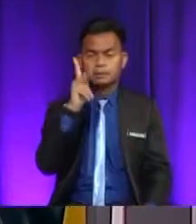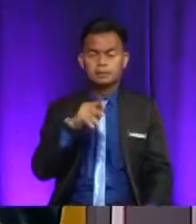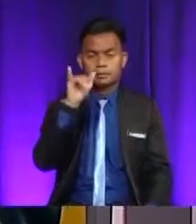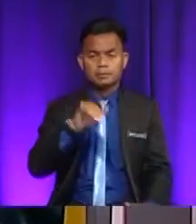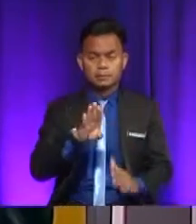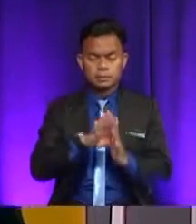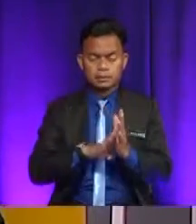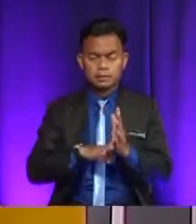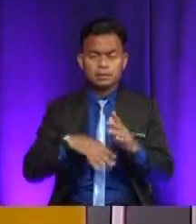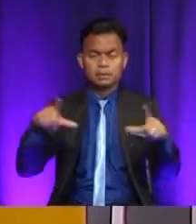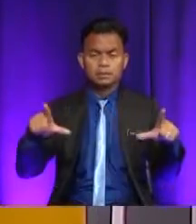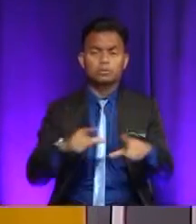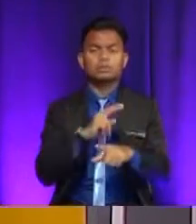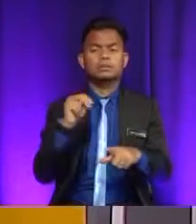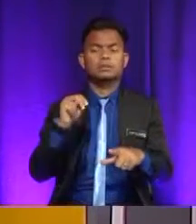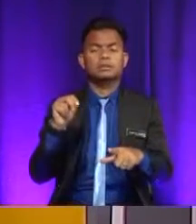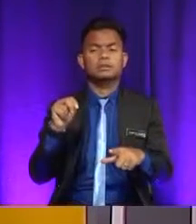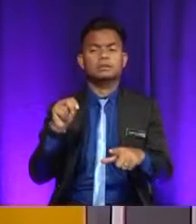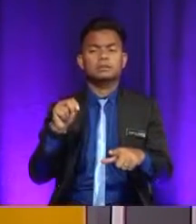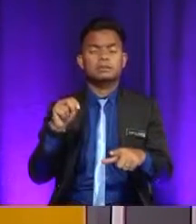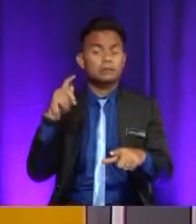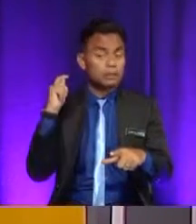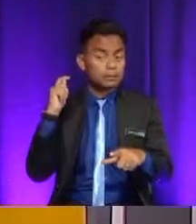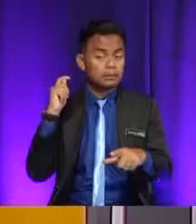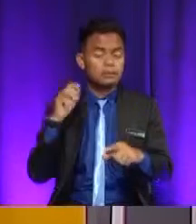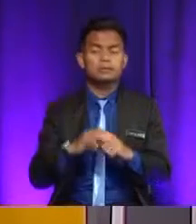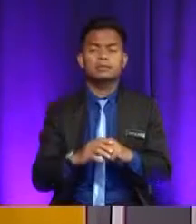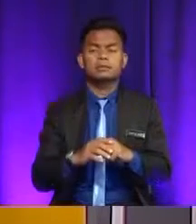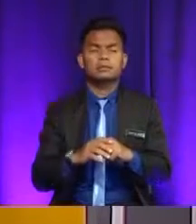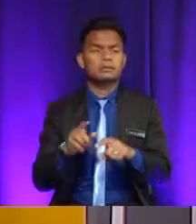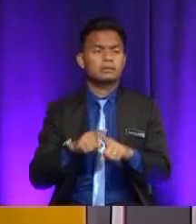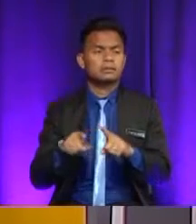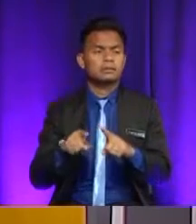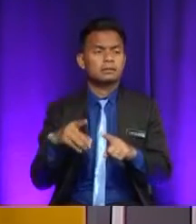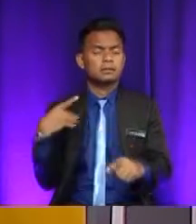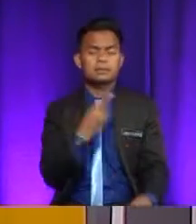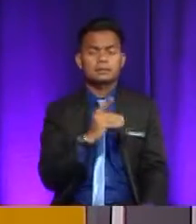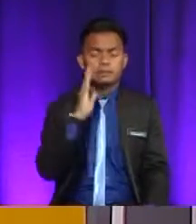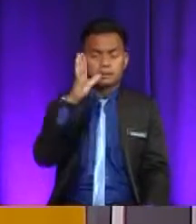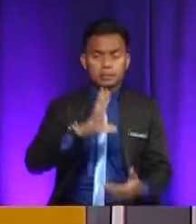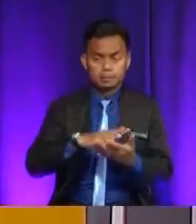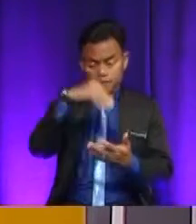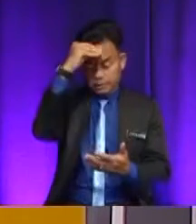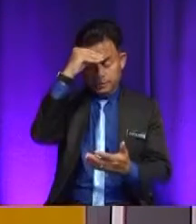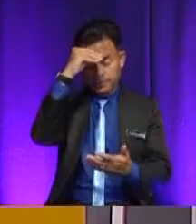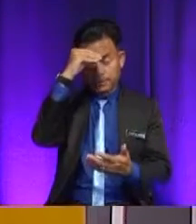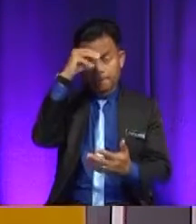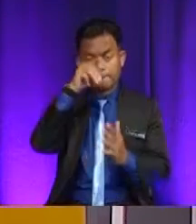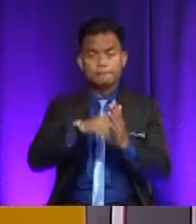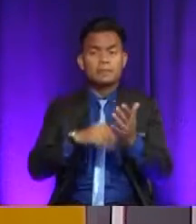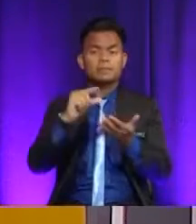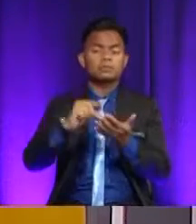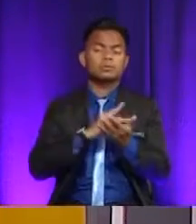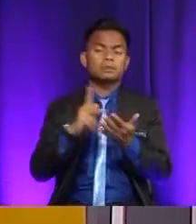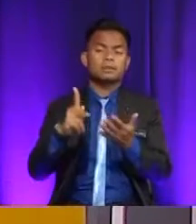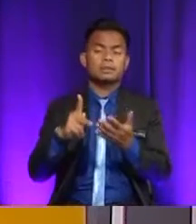formula ataupun equation ataupun persamaannya kita sebut persamaan Einstein Oke ini persamaan dari ringkas kita ada